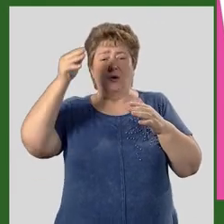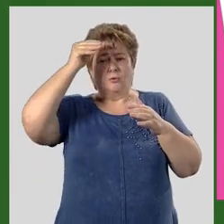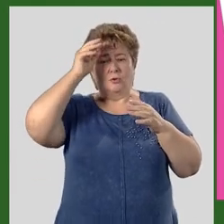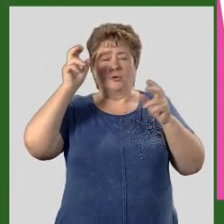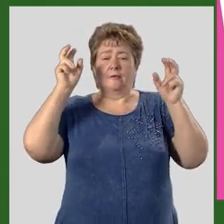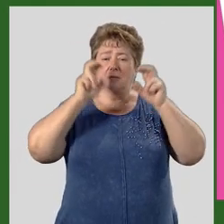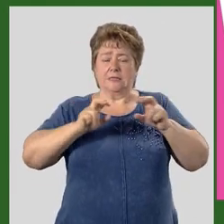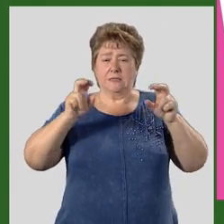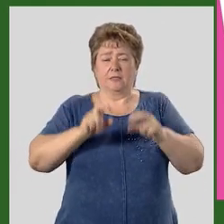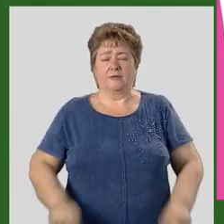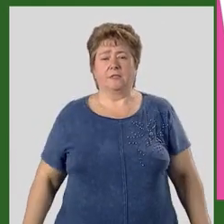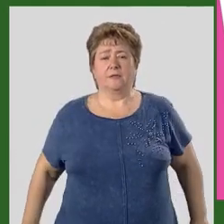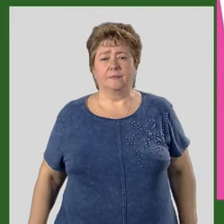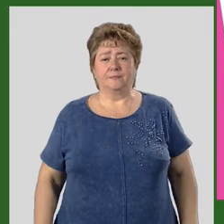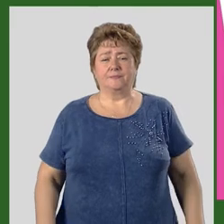ученого-исследователя.